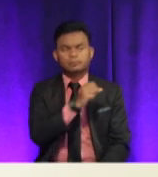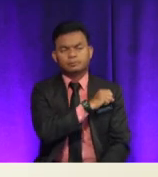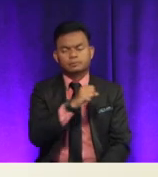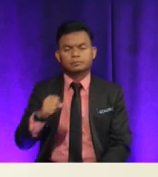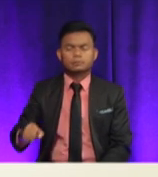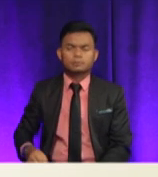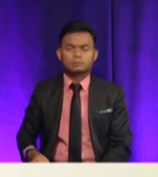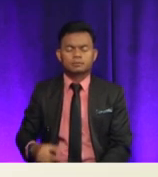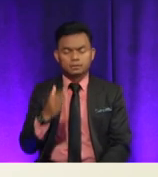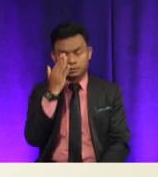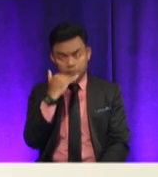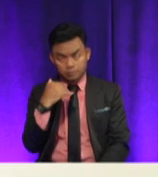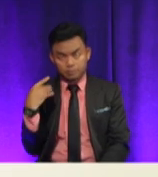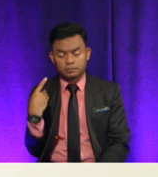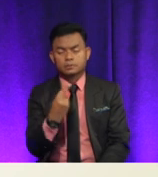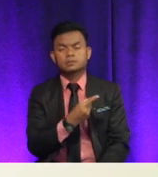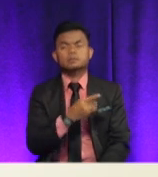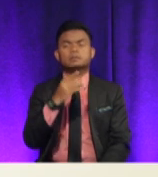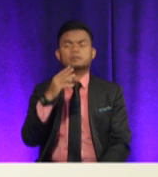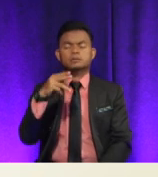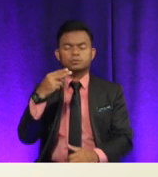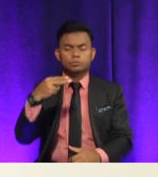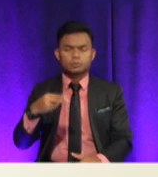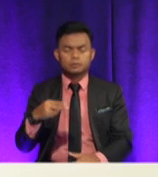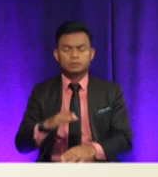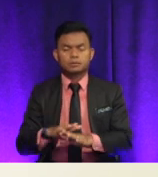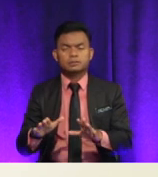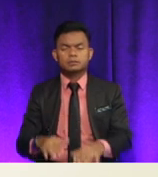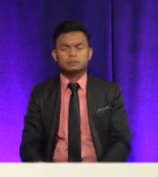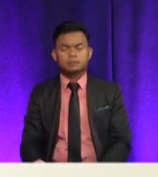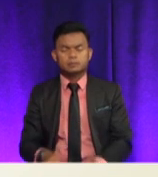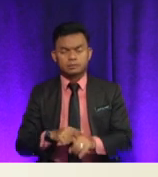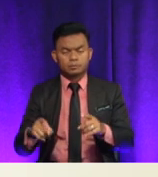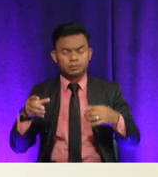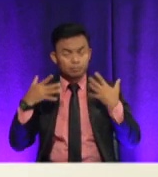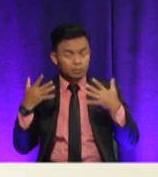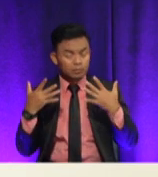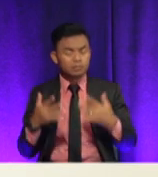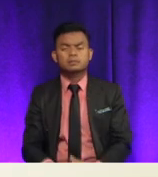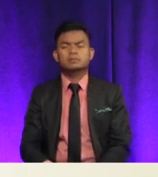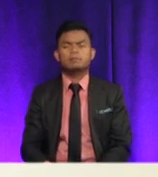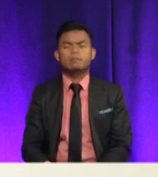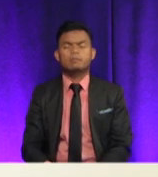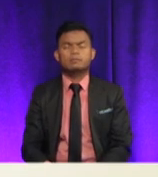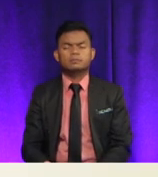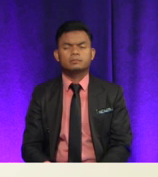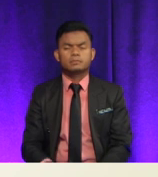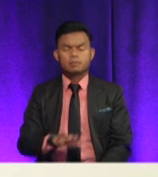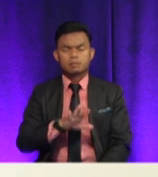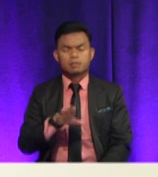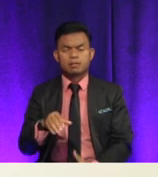Baiklah berhenti kita di sini sebagaimana bentuk setiap baris ini ianya mempunyai isi ataupun